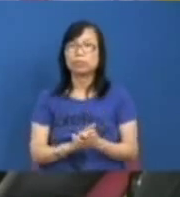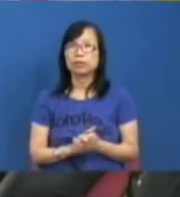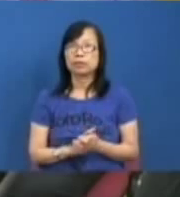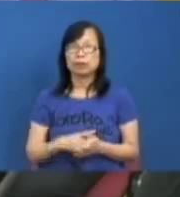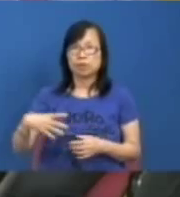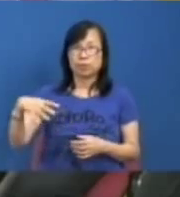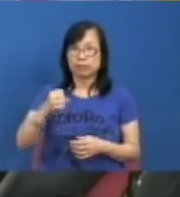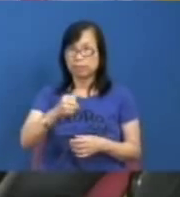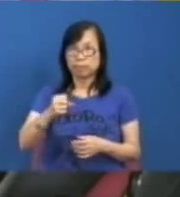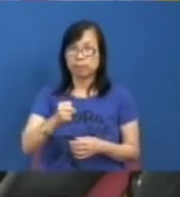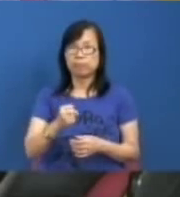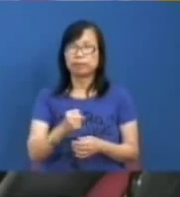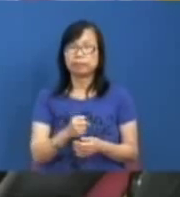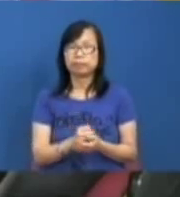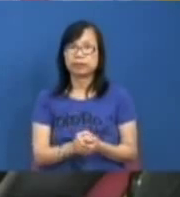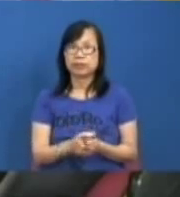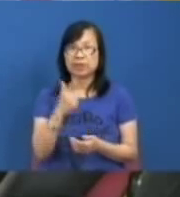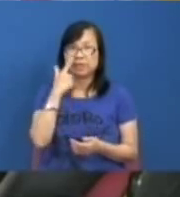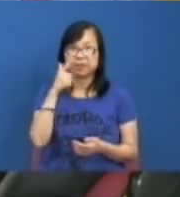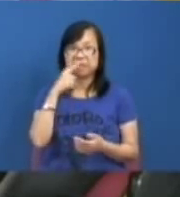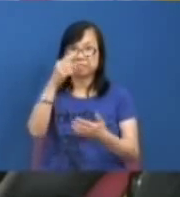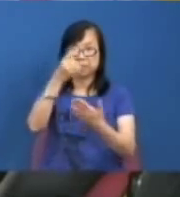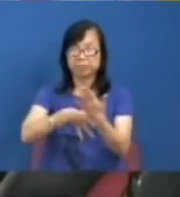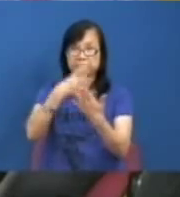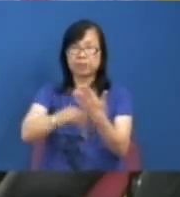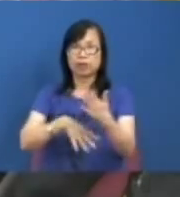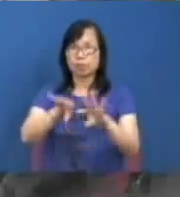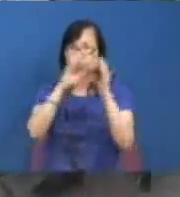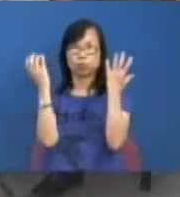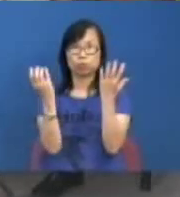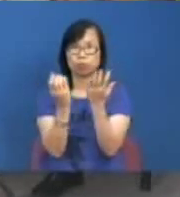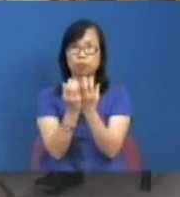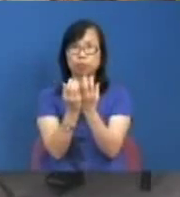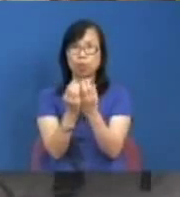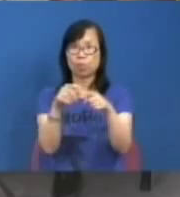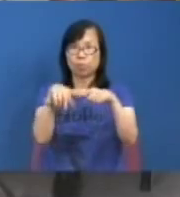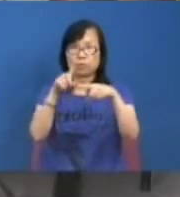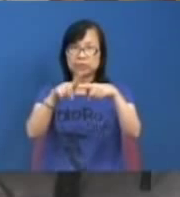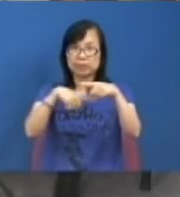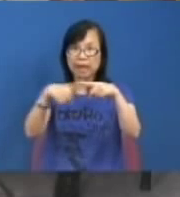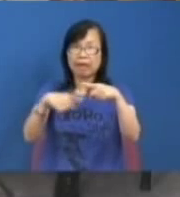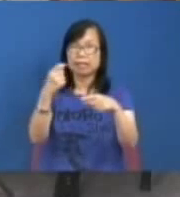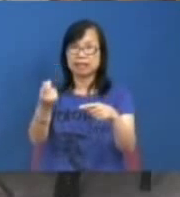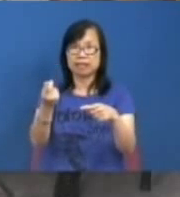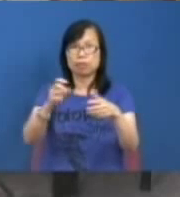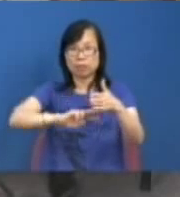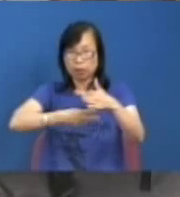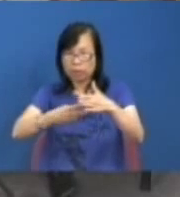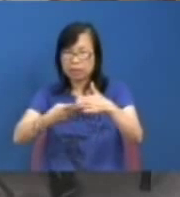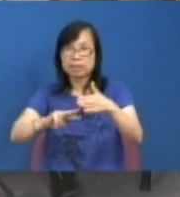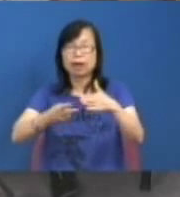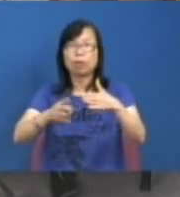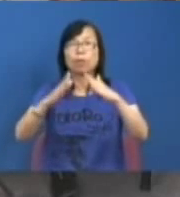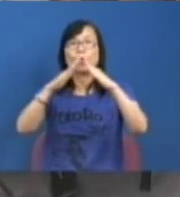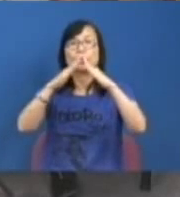執行了呢個新的條例，就是話咧，所有大小維修屋宇的大小維修咧，都